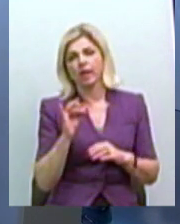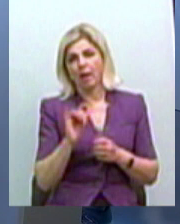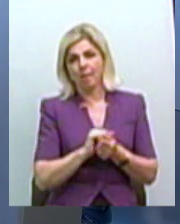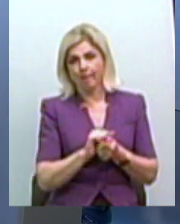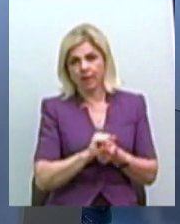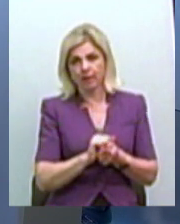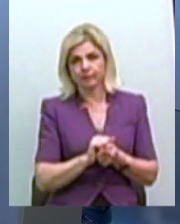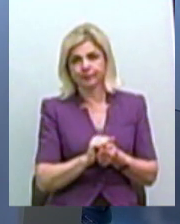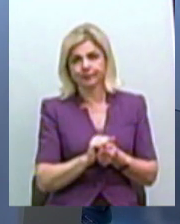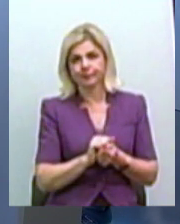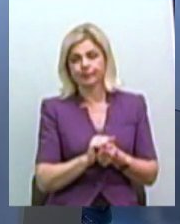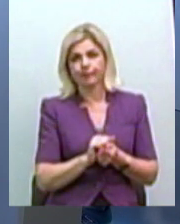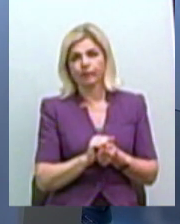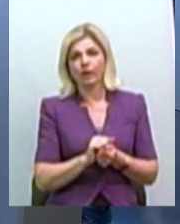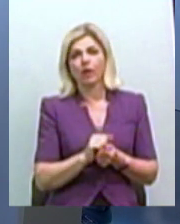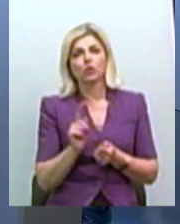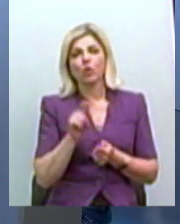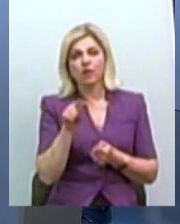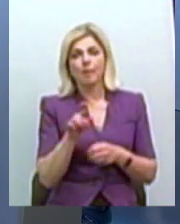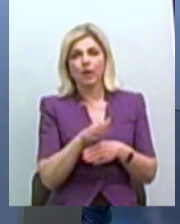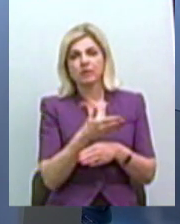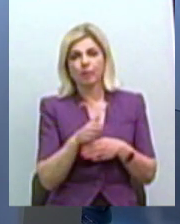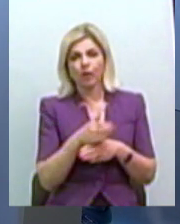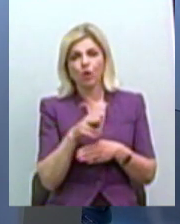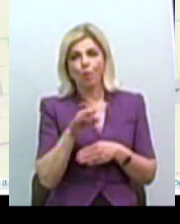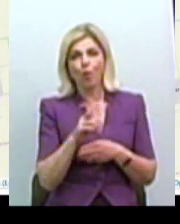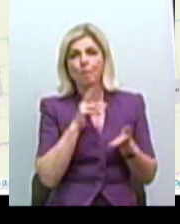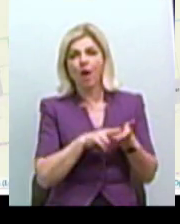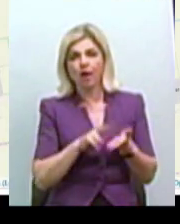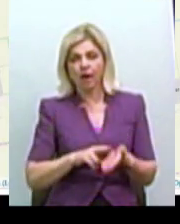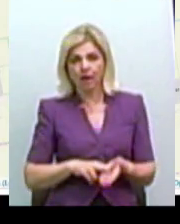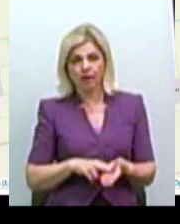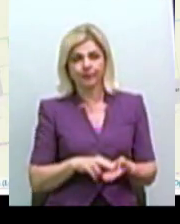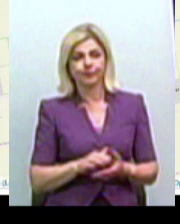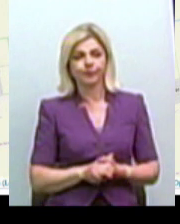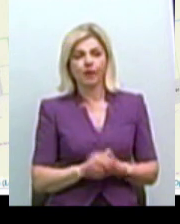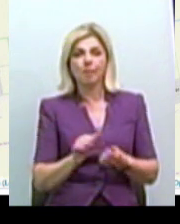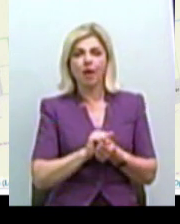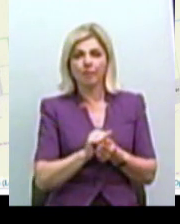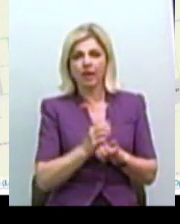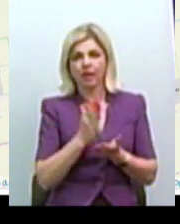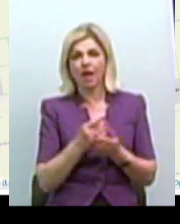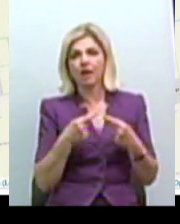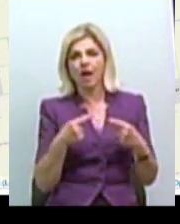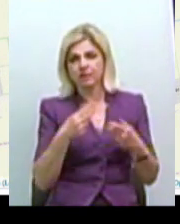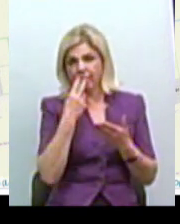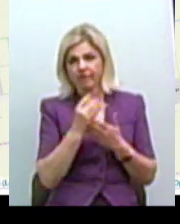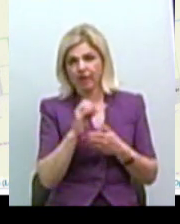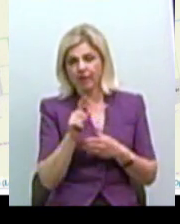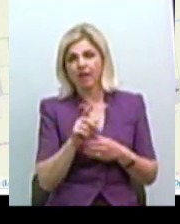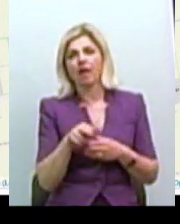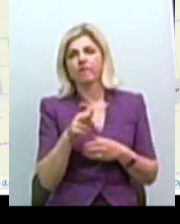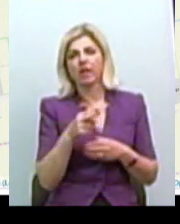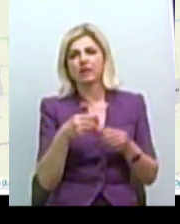папір, який там розподіляється по марках. Так, папір має різні види. Так, ми знаємо, картон,